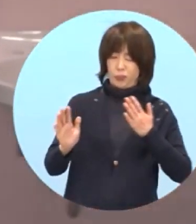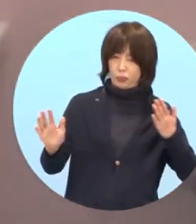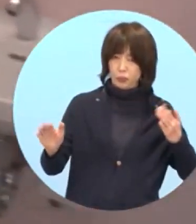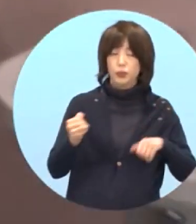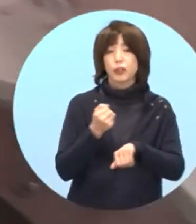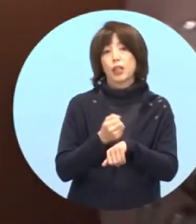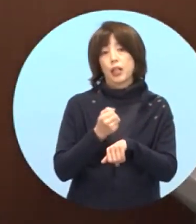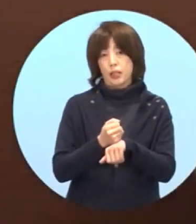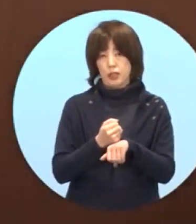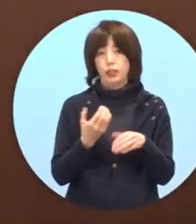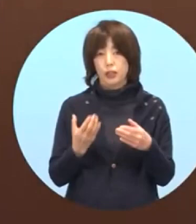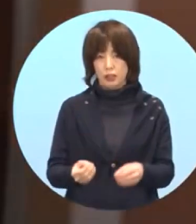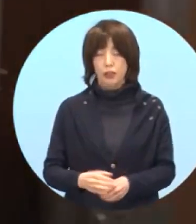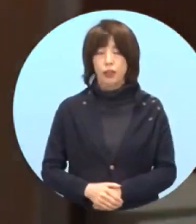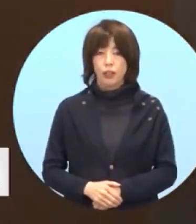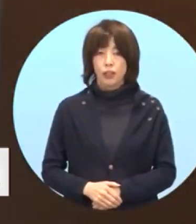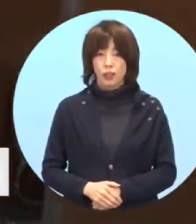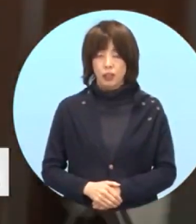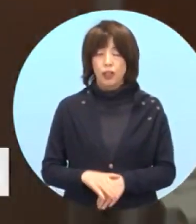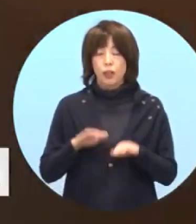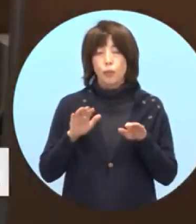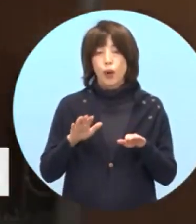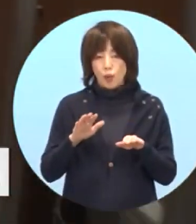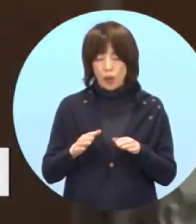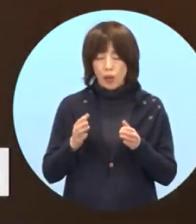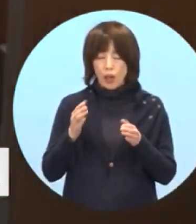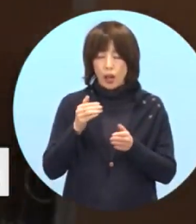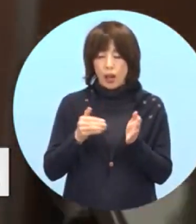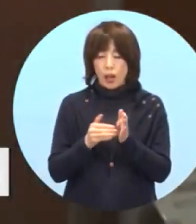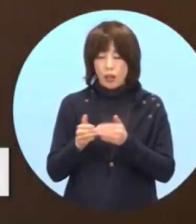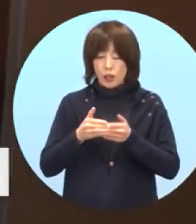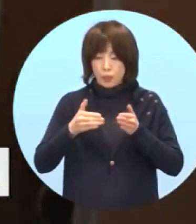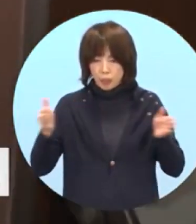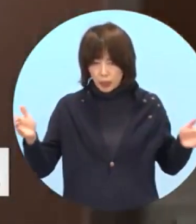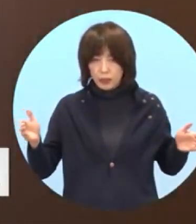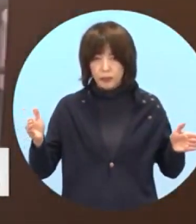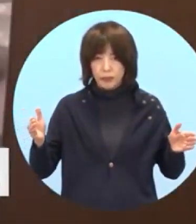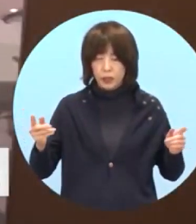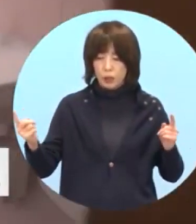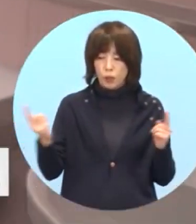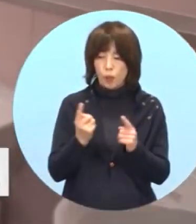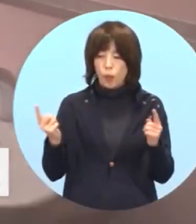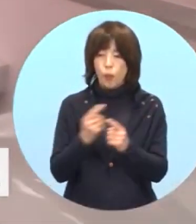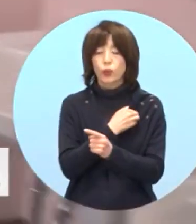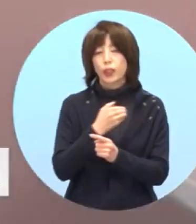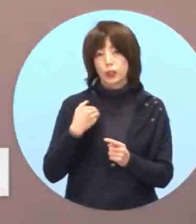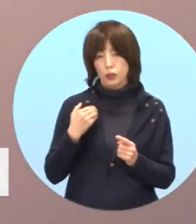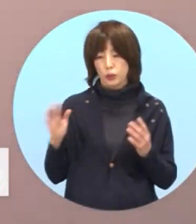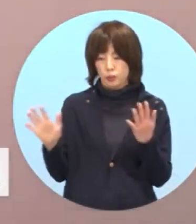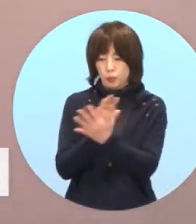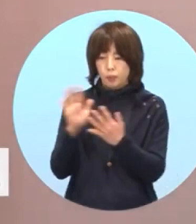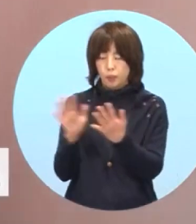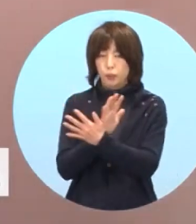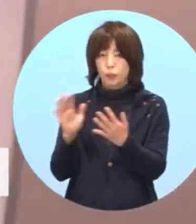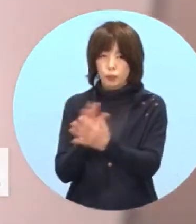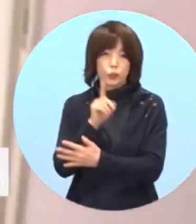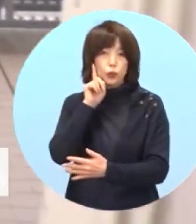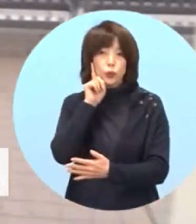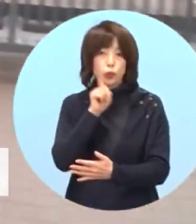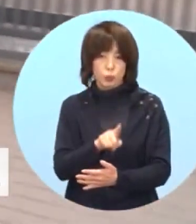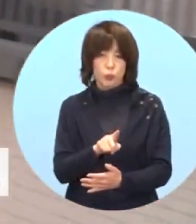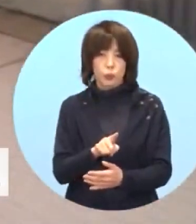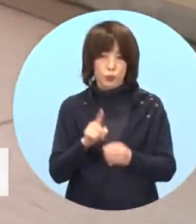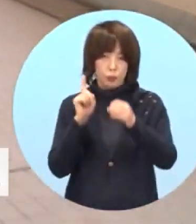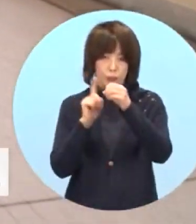。今回は拡張し、出入り口を2つにすることで混雑緩和を目指しております